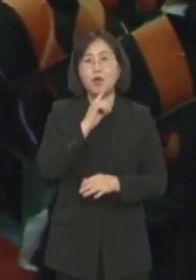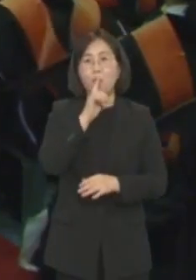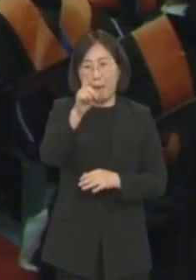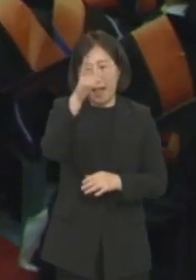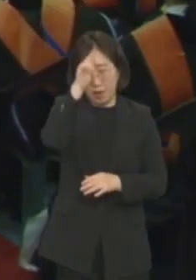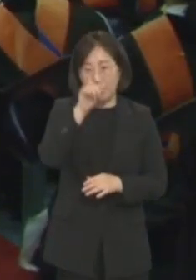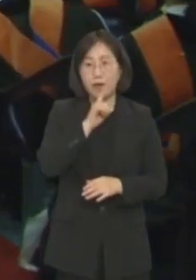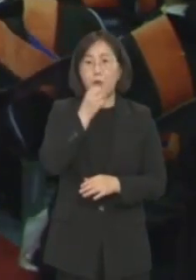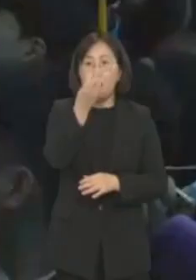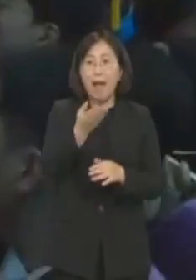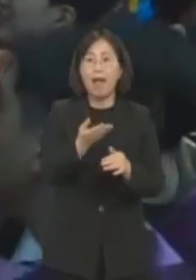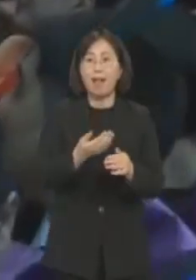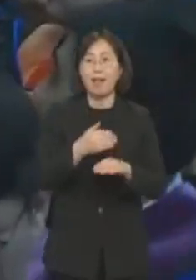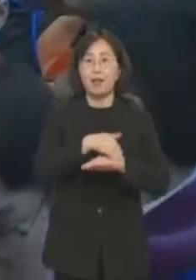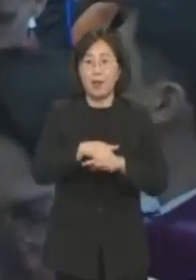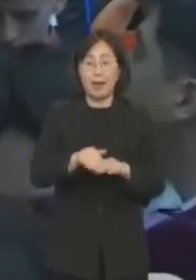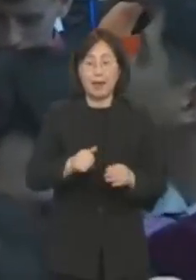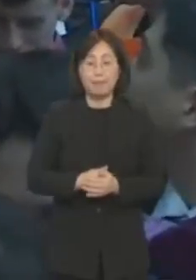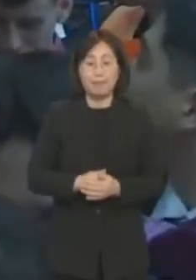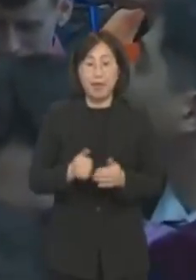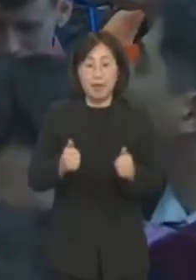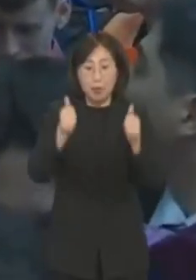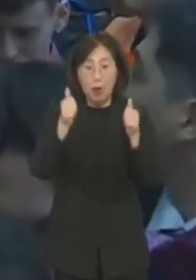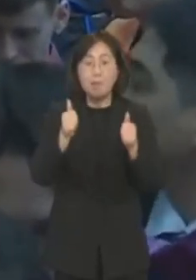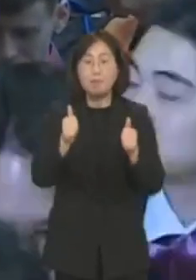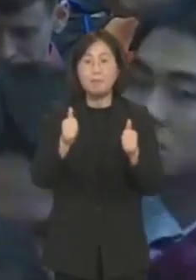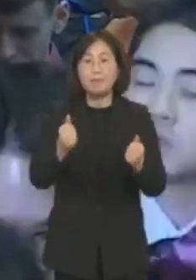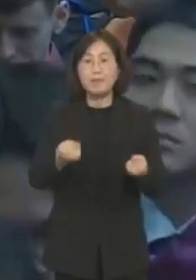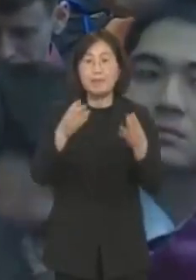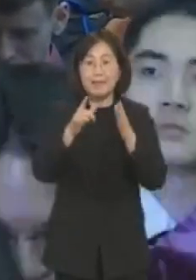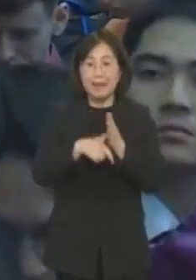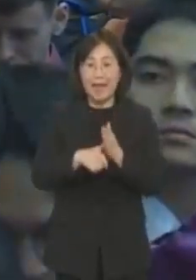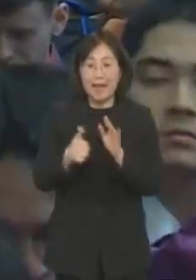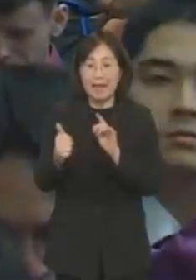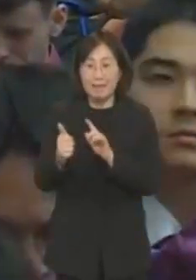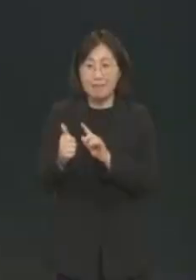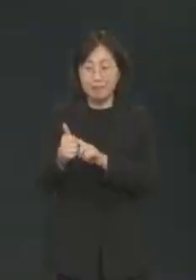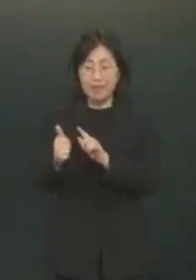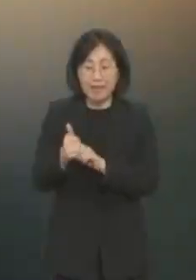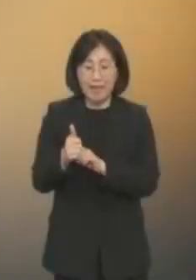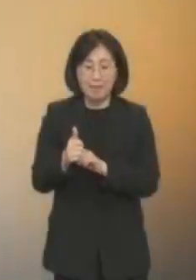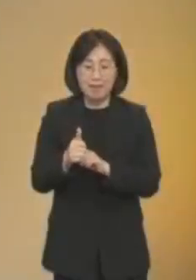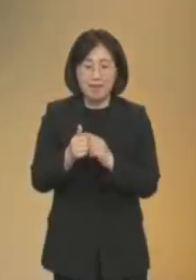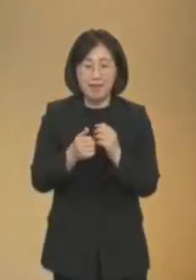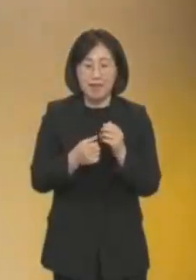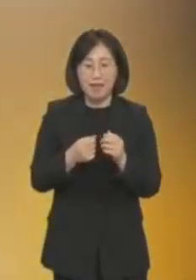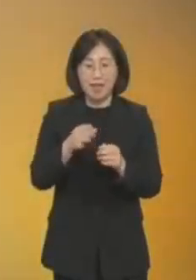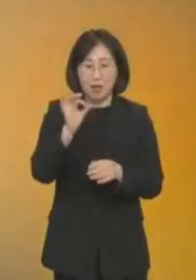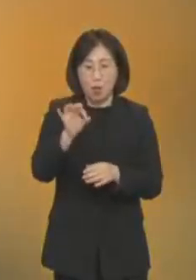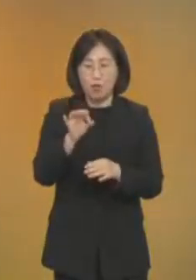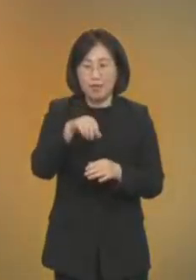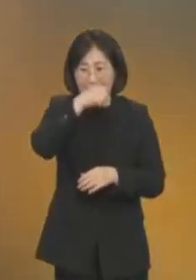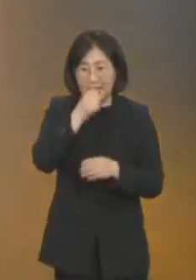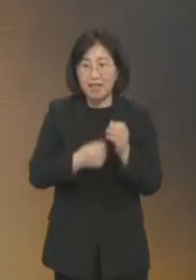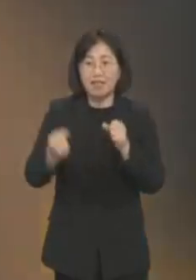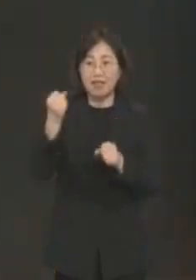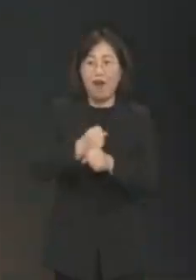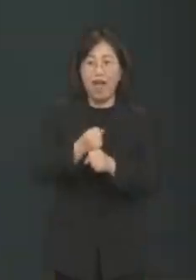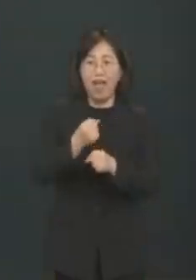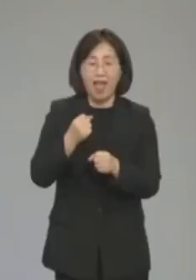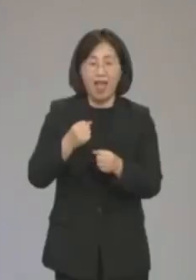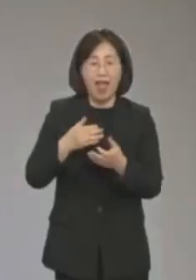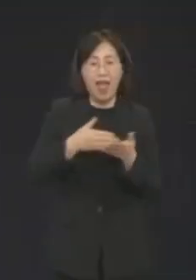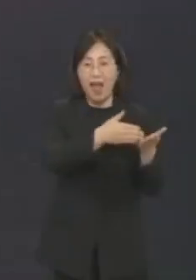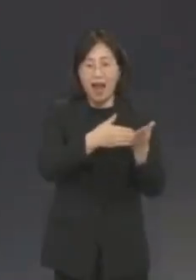윤석열 대통령의 축사 도중 졸업생이 삭감된 R&D 예산 복원을 외치자 청와대 경호원이 입을 틀어막고 잠복해